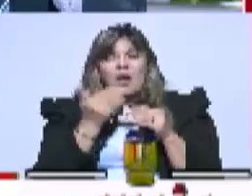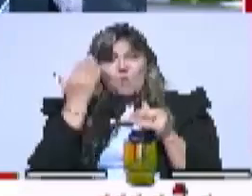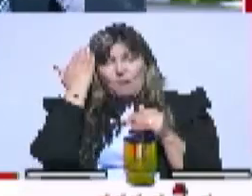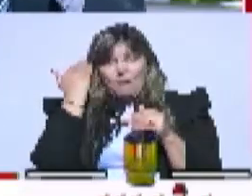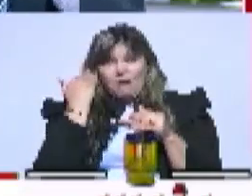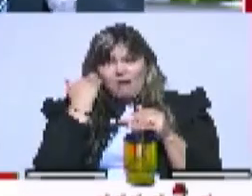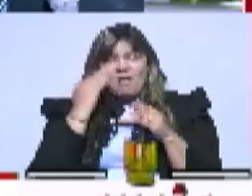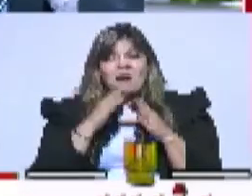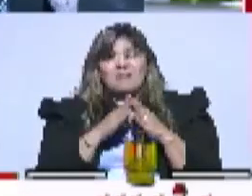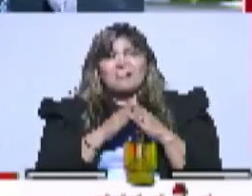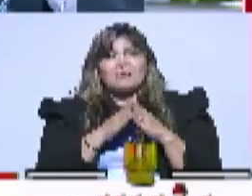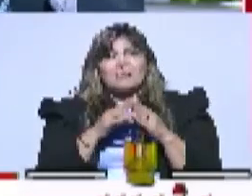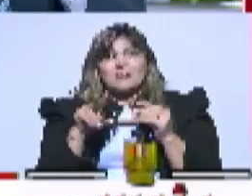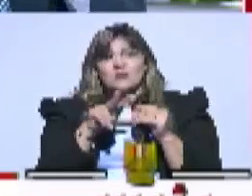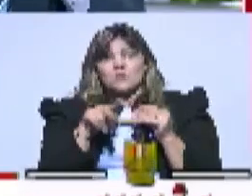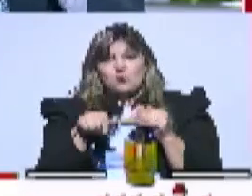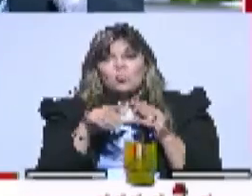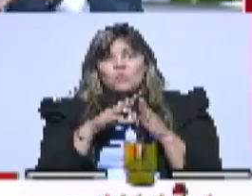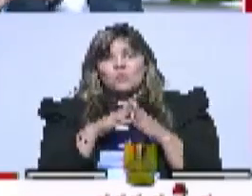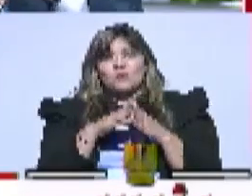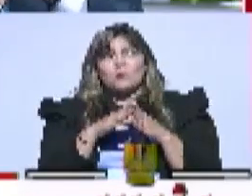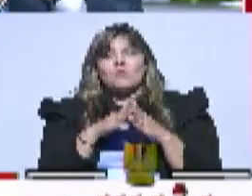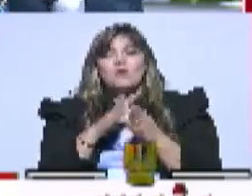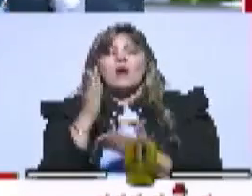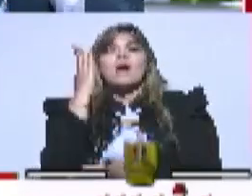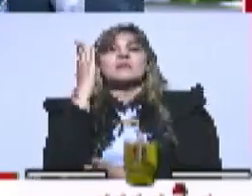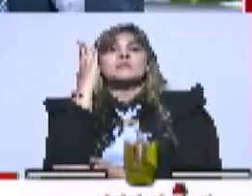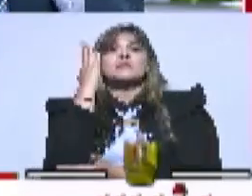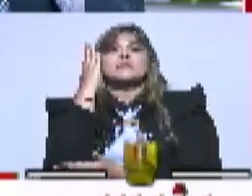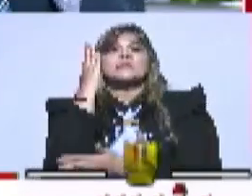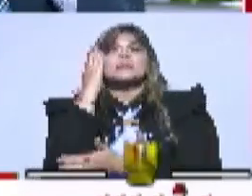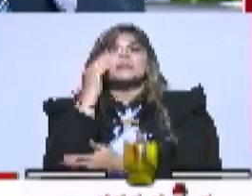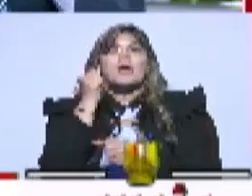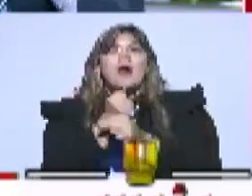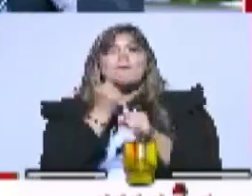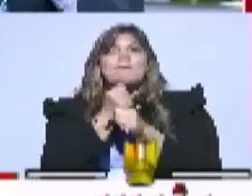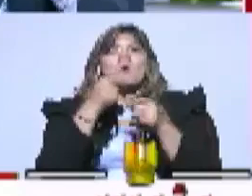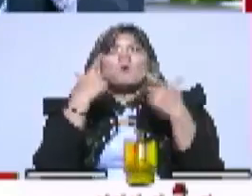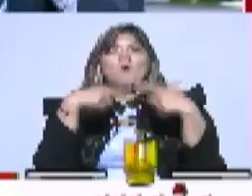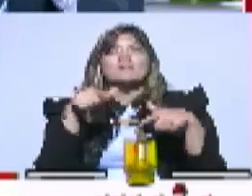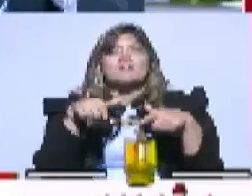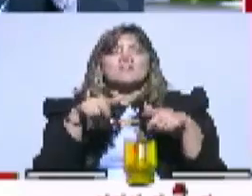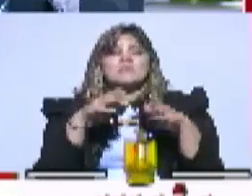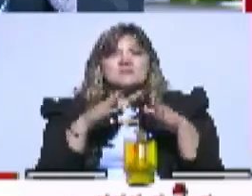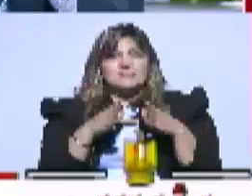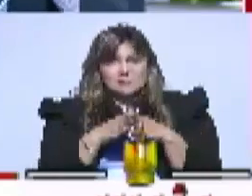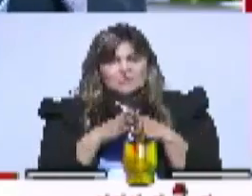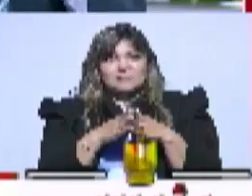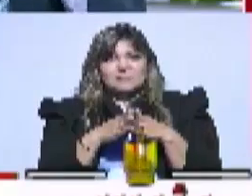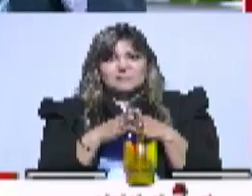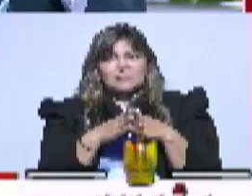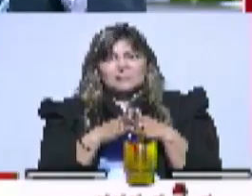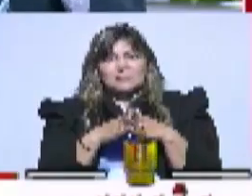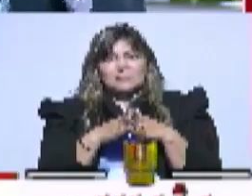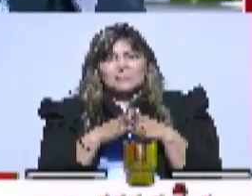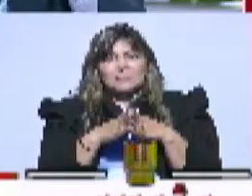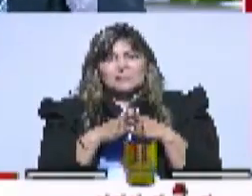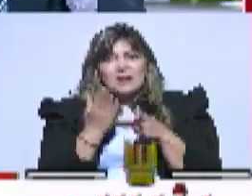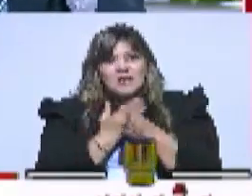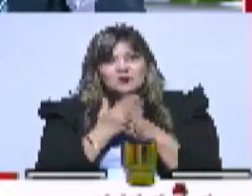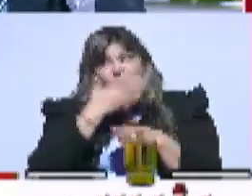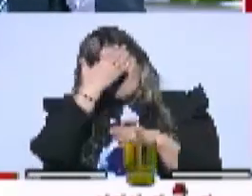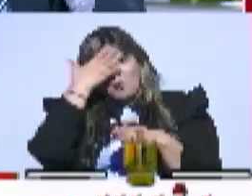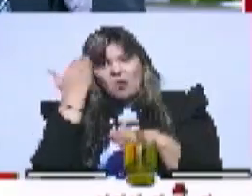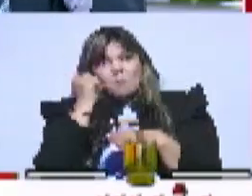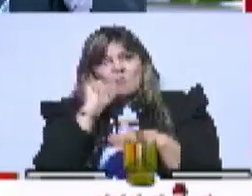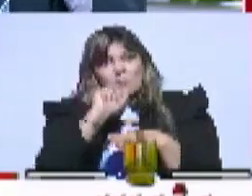والمرأة دول عماد العمل الوطني طبعا. خلاص، لأنه دول